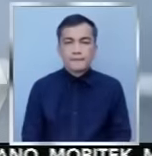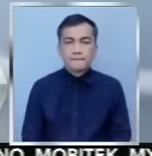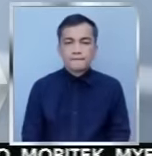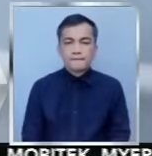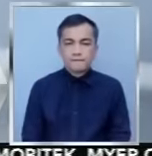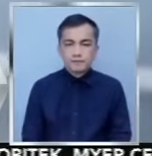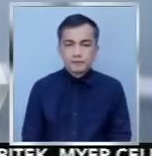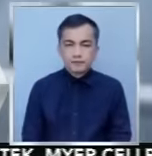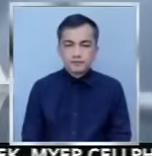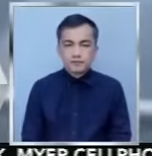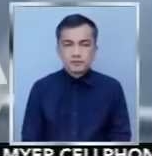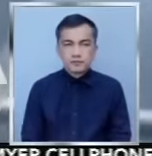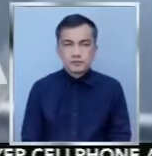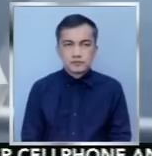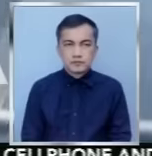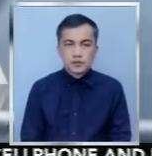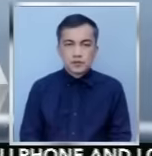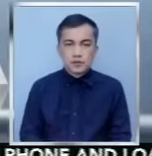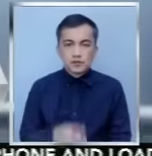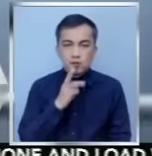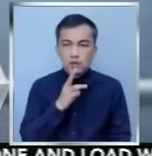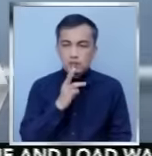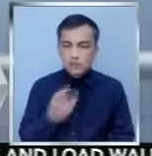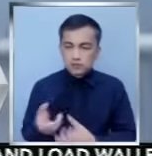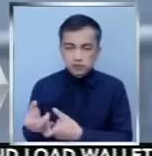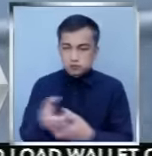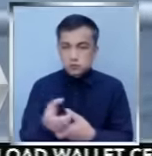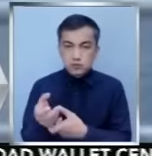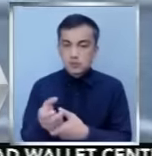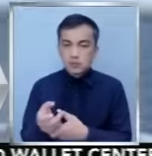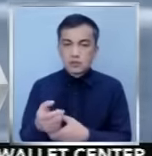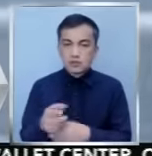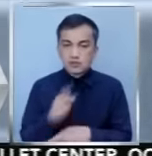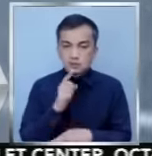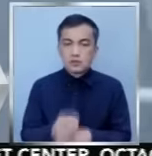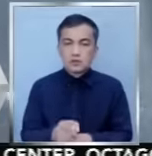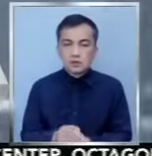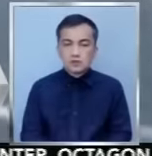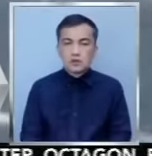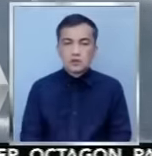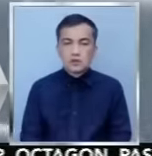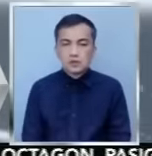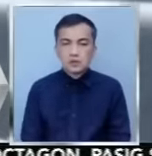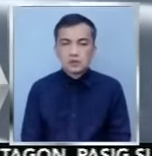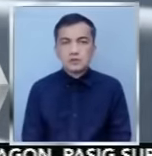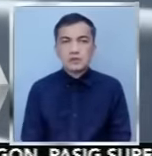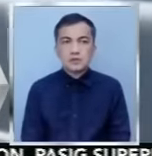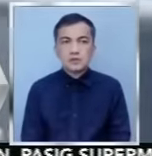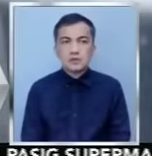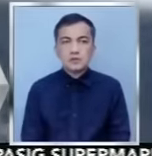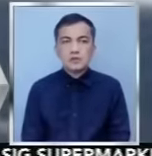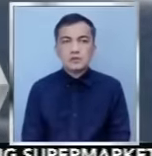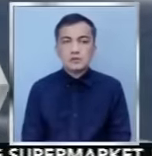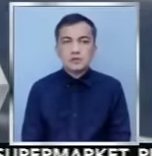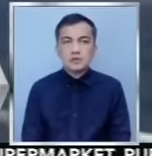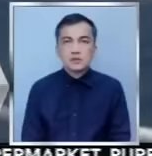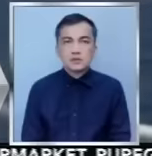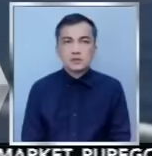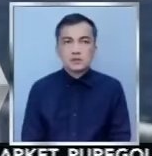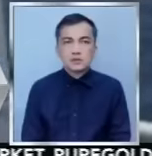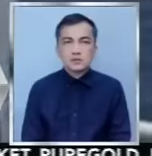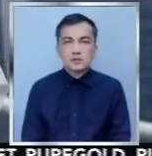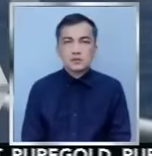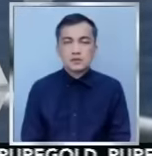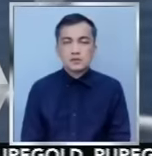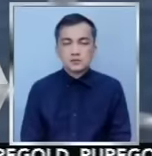yung water Canon talagang dit pa mismo sa ano na ayan